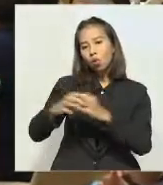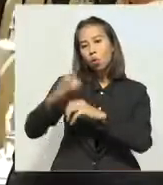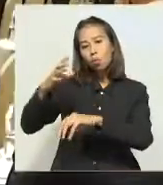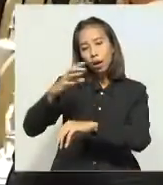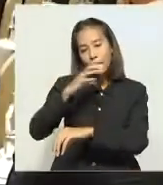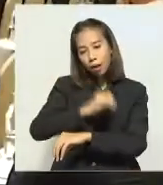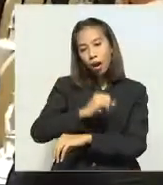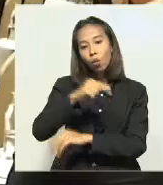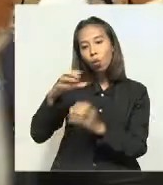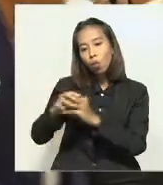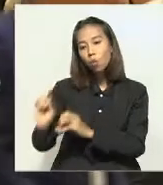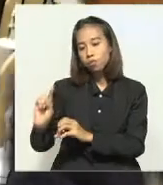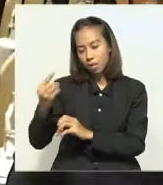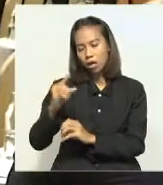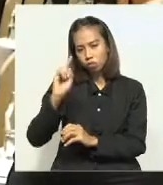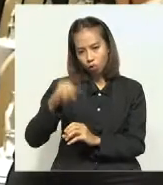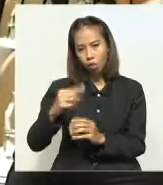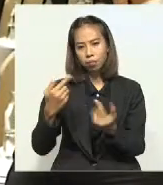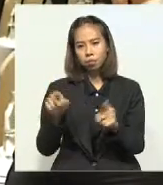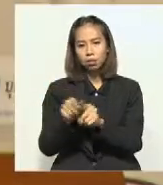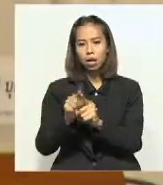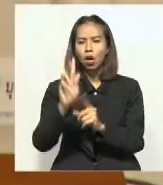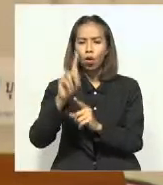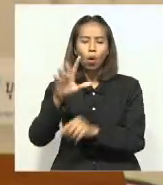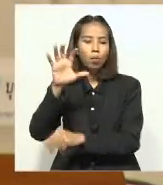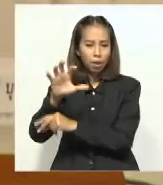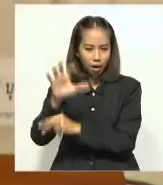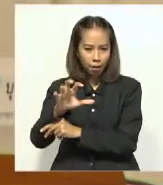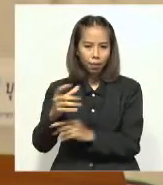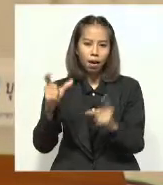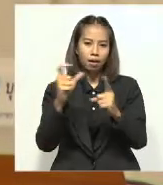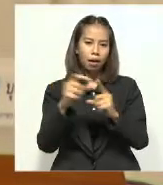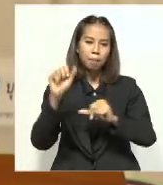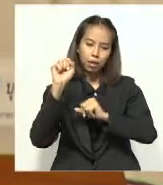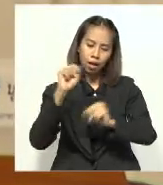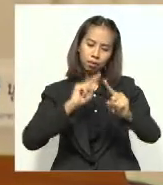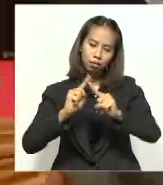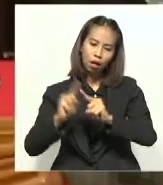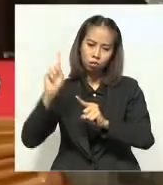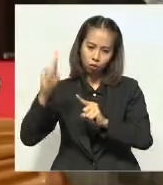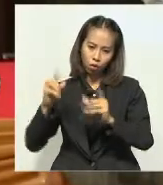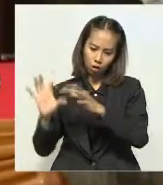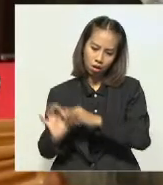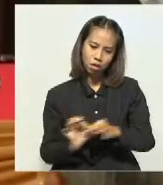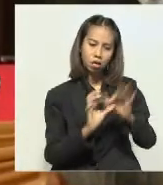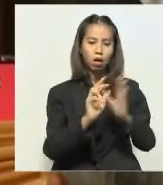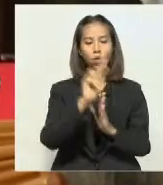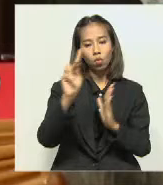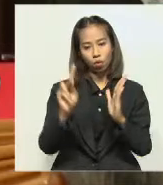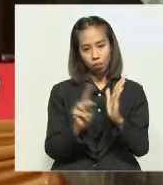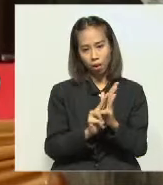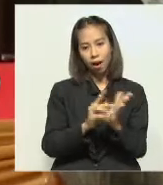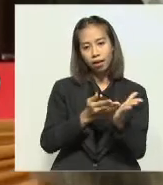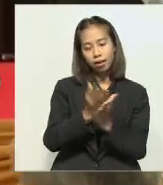การเมืองใหม่ดำเนินการปรับปรุงข้อบังคับพรรคคำประกาศอุดมการณ์ให้ถูกต้องและสอดคล้องกับกฎหมายพรรคการเมื